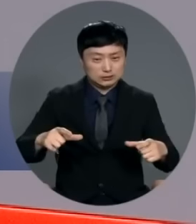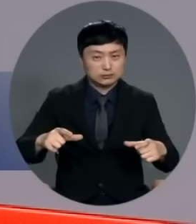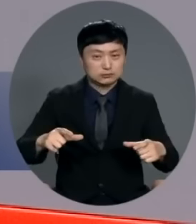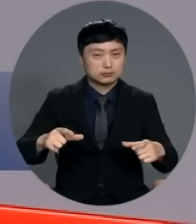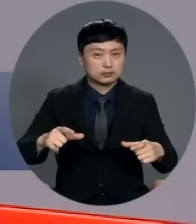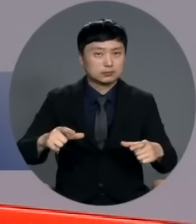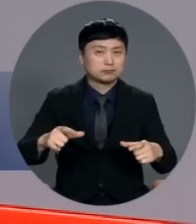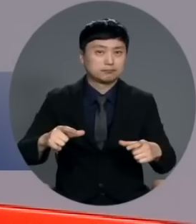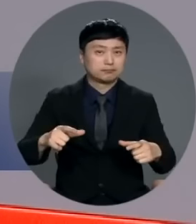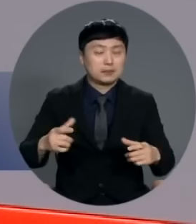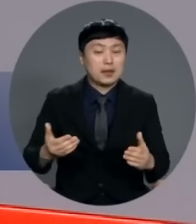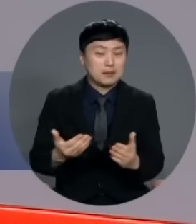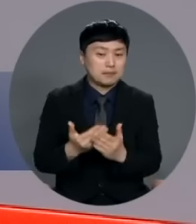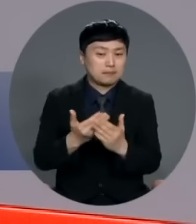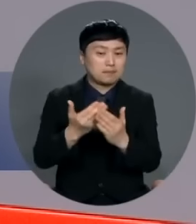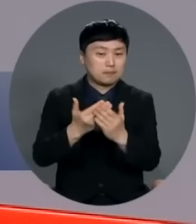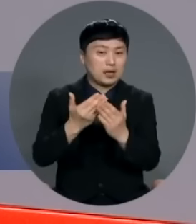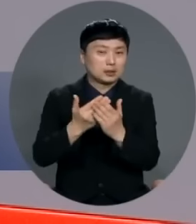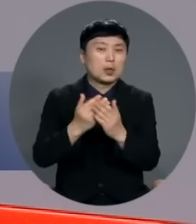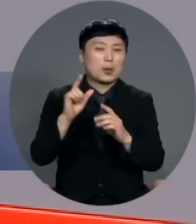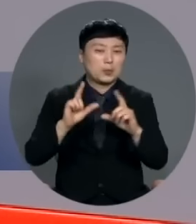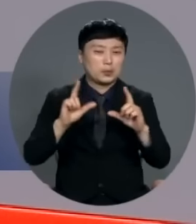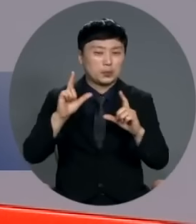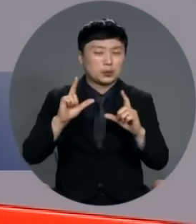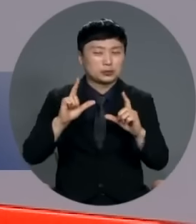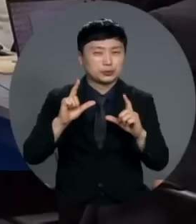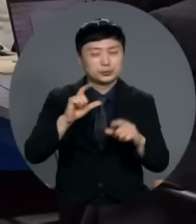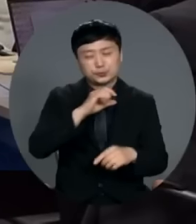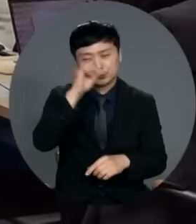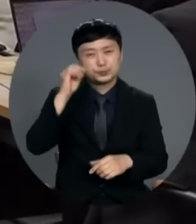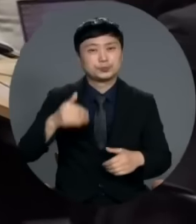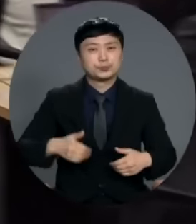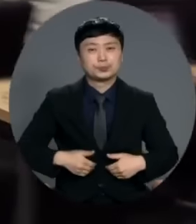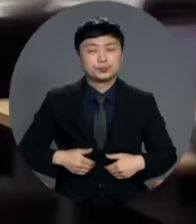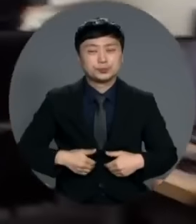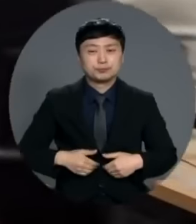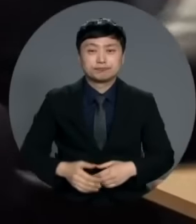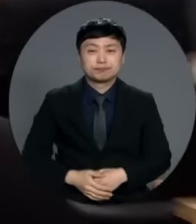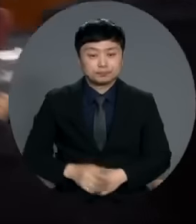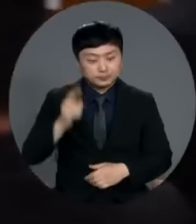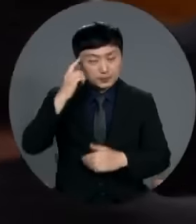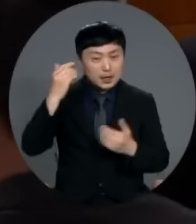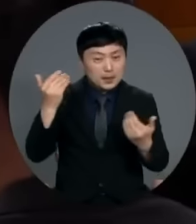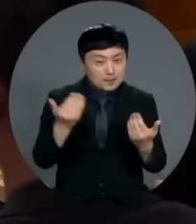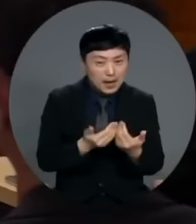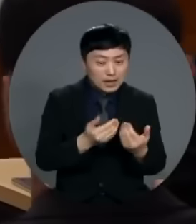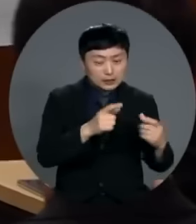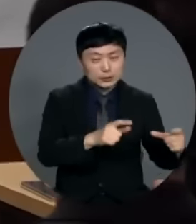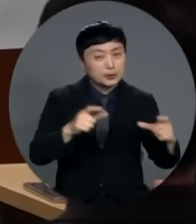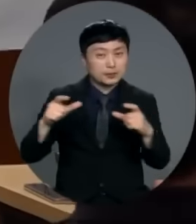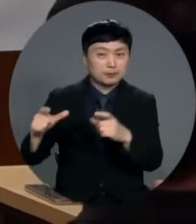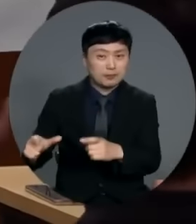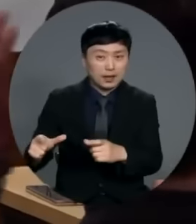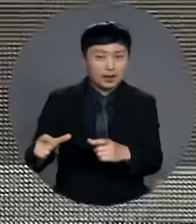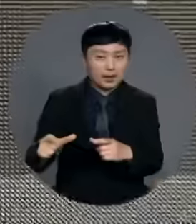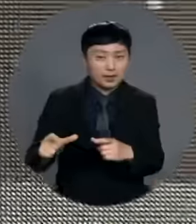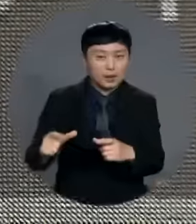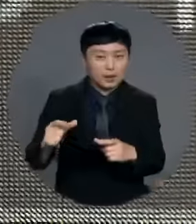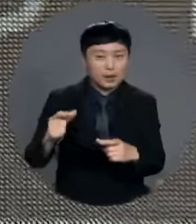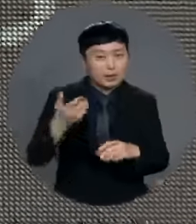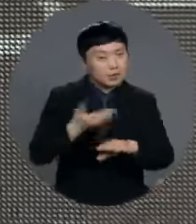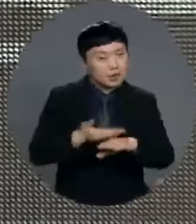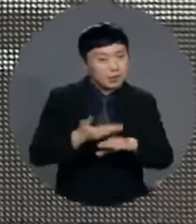그런 모델을 만드는 데는 아직까지는 성공하지 못했다는 정반대의 색깔로 묘하게 서로 닮아